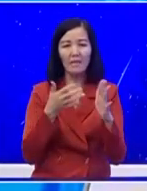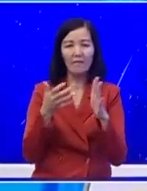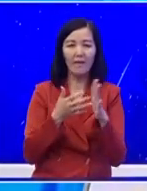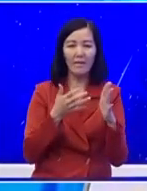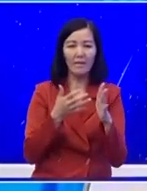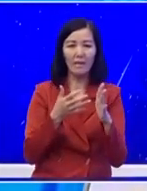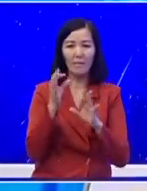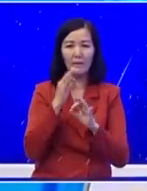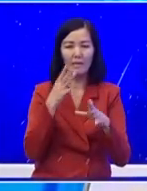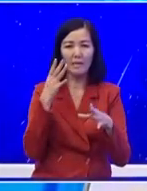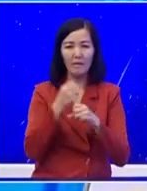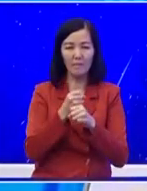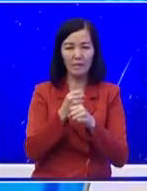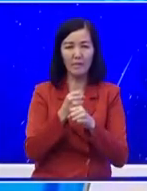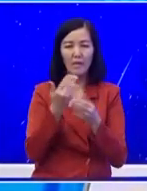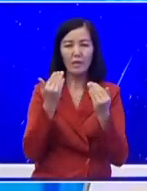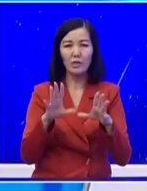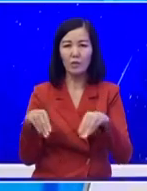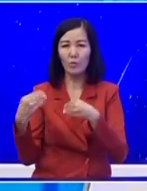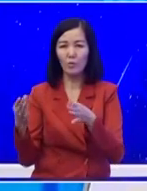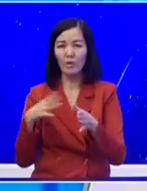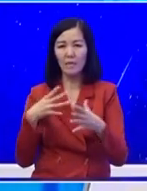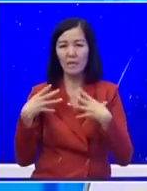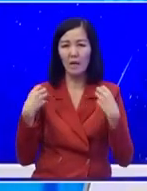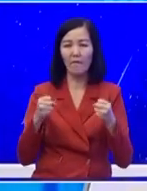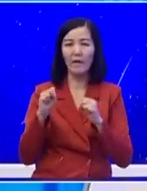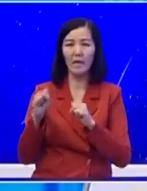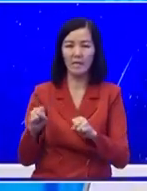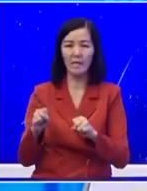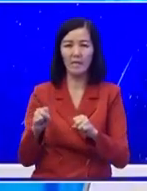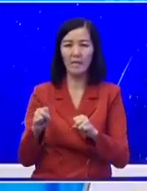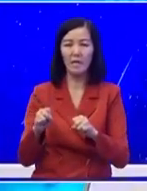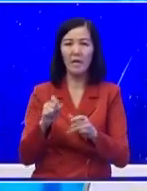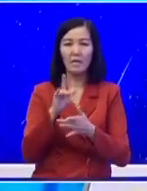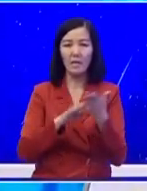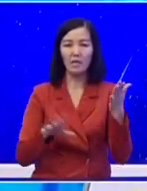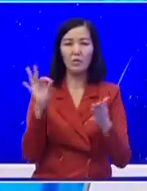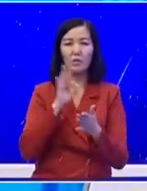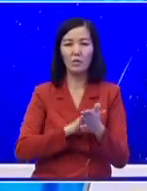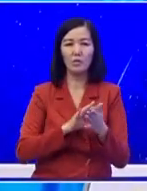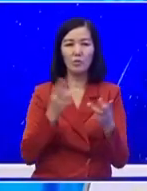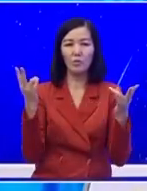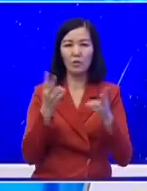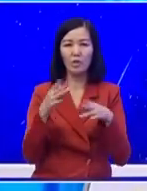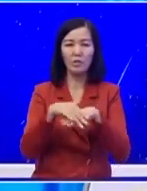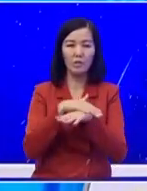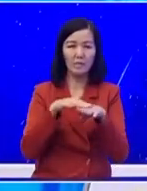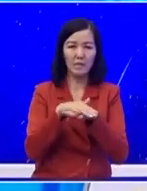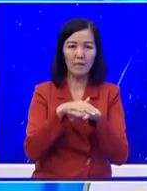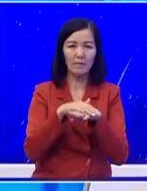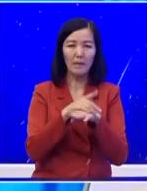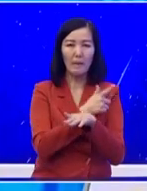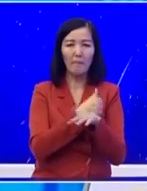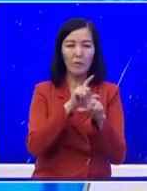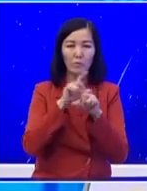медикаментов нами планируется передать в органы здравоохранения для дальнейшего использования для нужд населения и